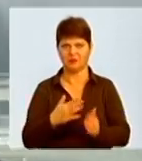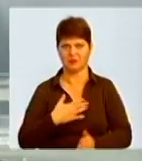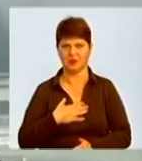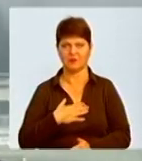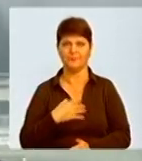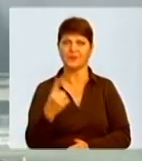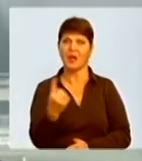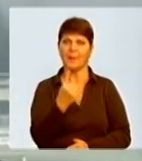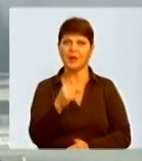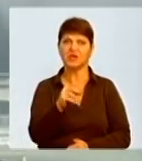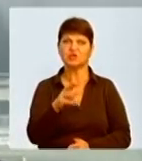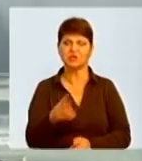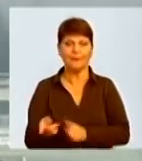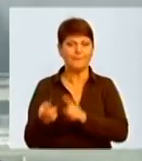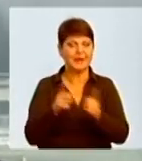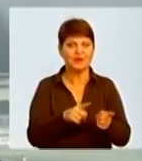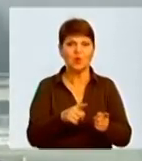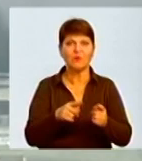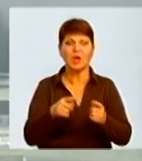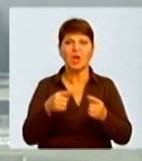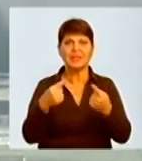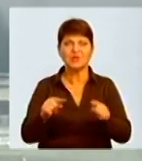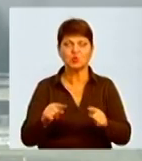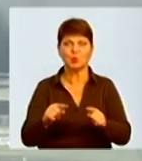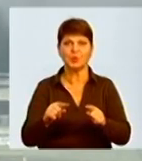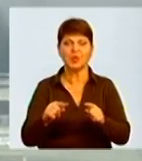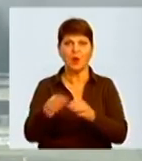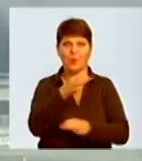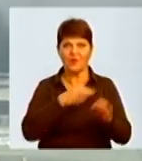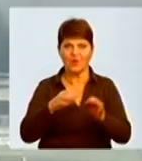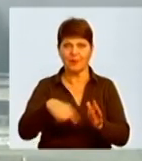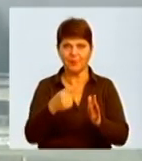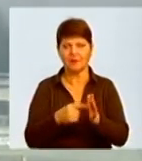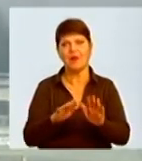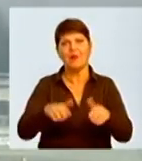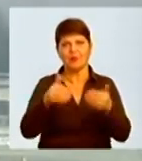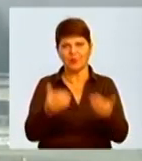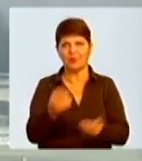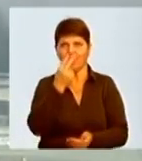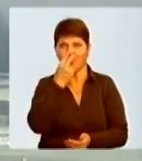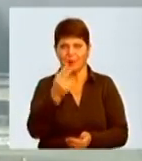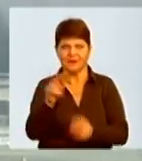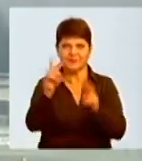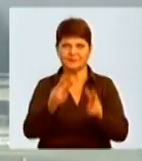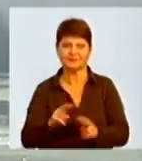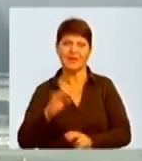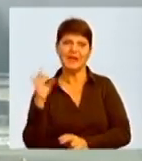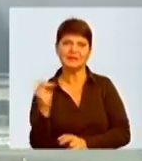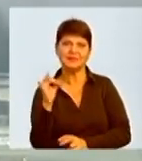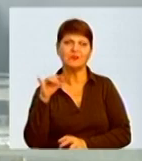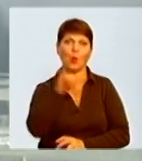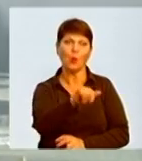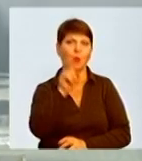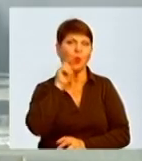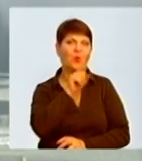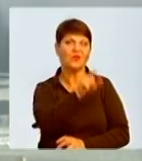ми перейдемо до обговорення наступних питань, пропоную переглянути ще один матеріал. Ми, власне, поцікавились у вінничан, що вони знають про цю